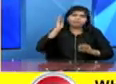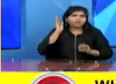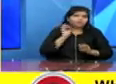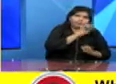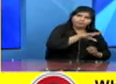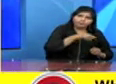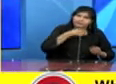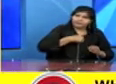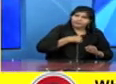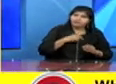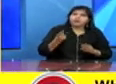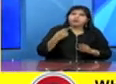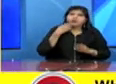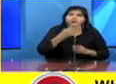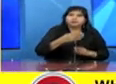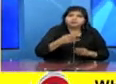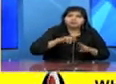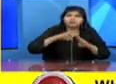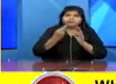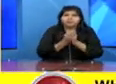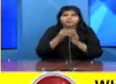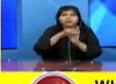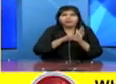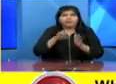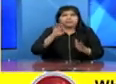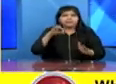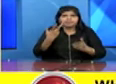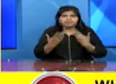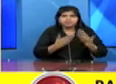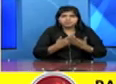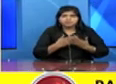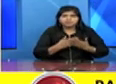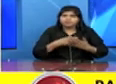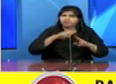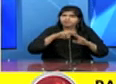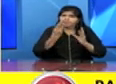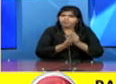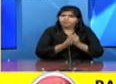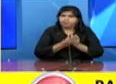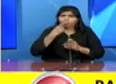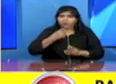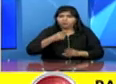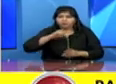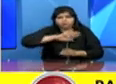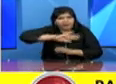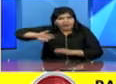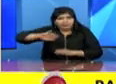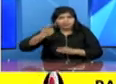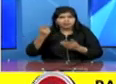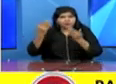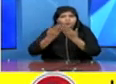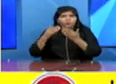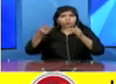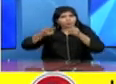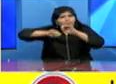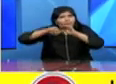ने क्या क्या सावधानियां रखी, आपने परिवार की क्या सावधानियां रखी? परिवार के लिए तो पहले उसके बारे में जब पता चला, तब तो मैं क्वारंटीन भी था।